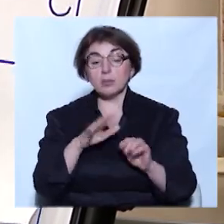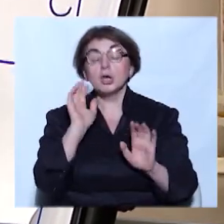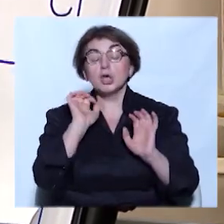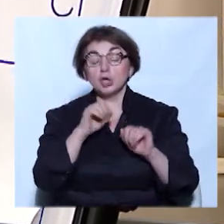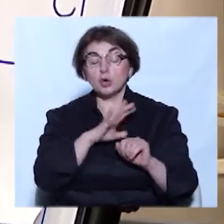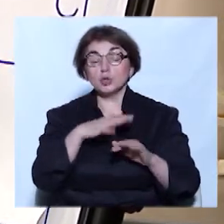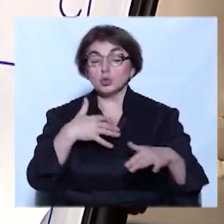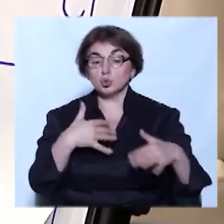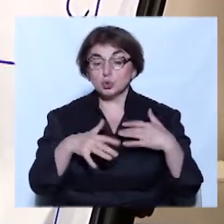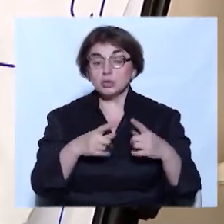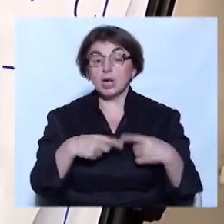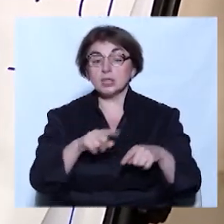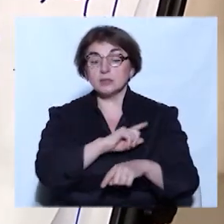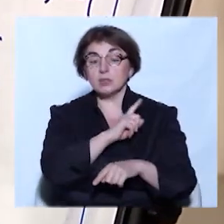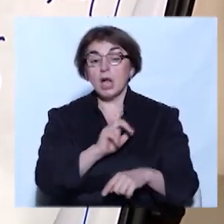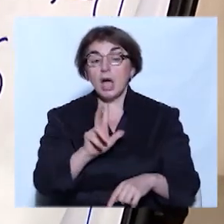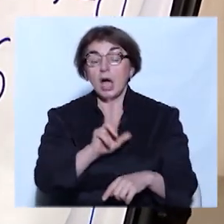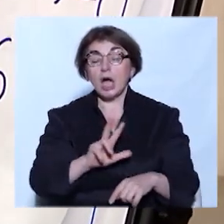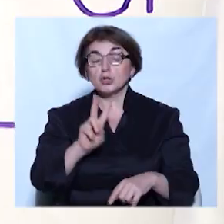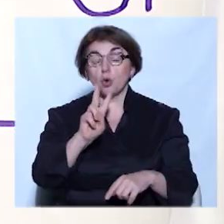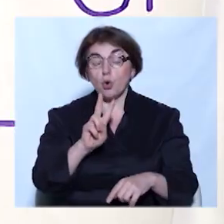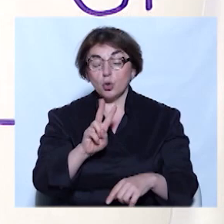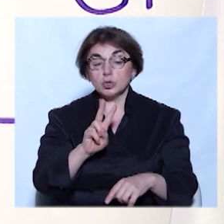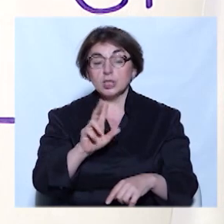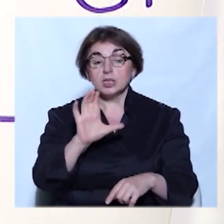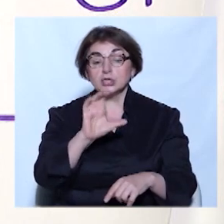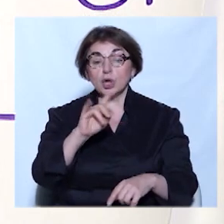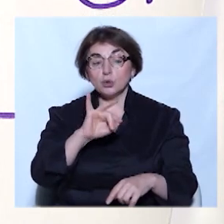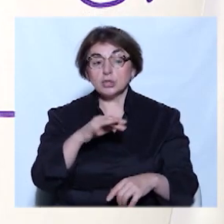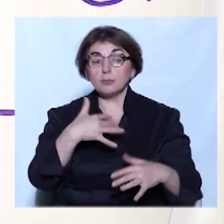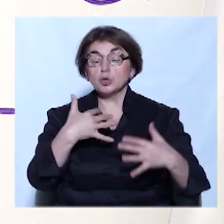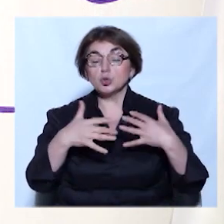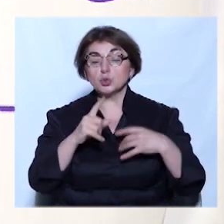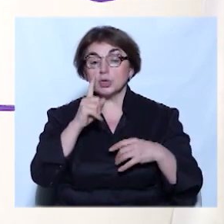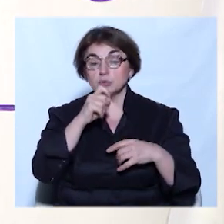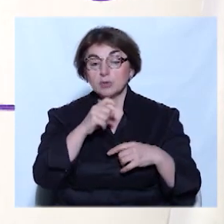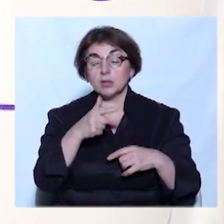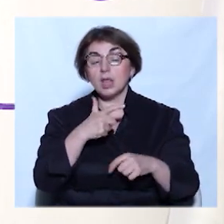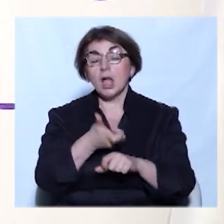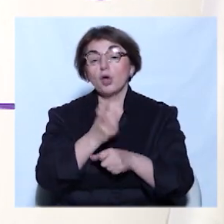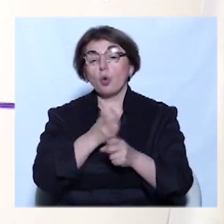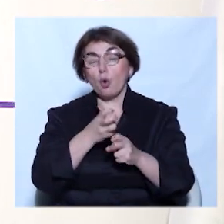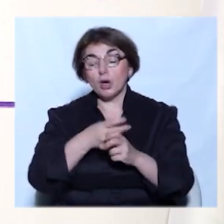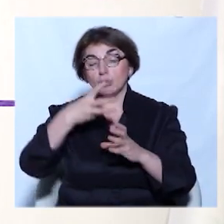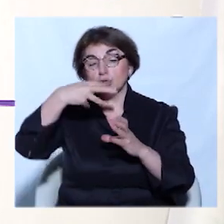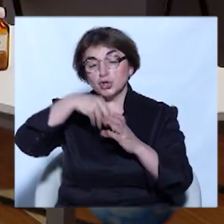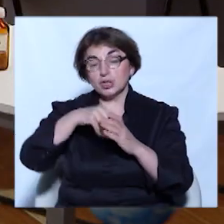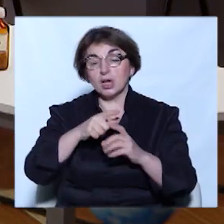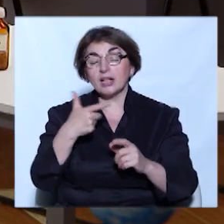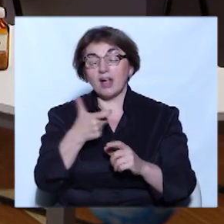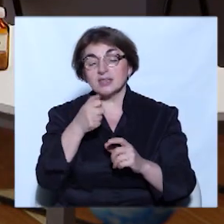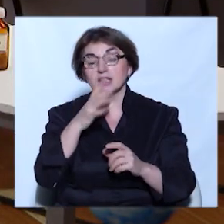ძლიერიც. მაგალითად, H2CO3 ნახშირმჟავა სუსტი მჟავაა და ჩვენს გაზიან სასმელებშიც შედის გარკვეული